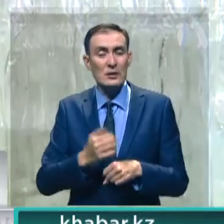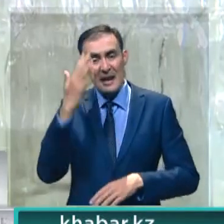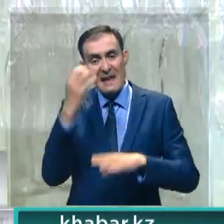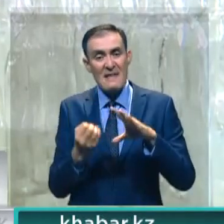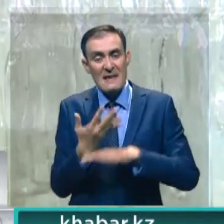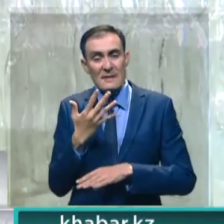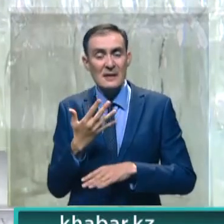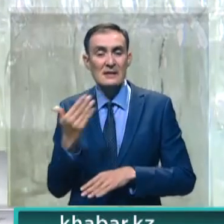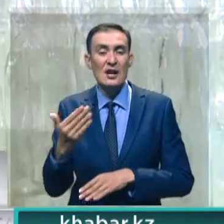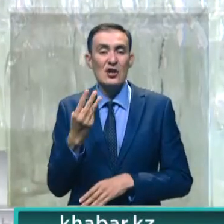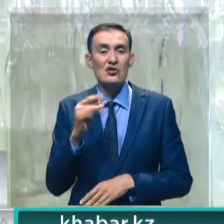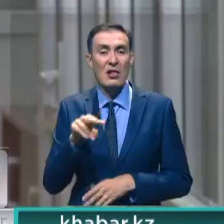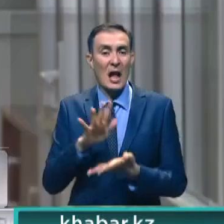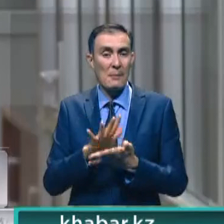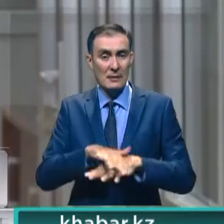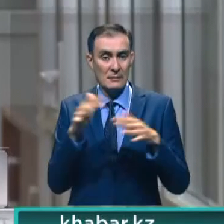золота из нефтяного шлама.